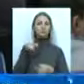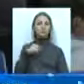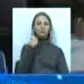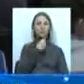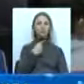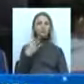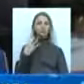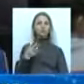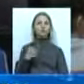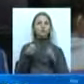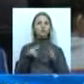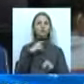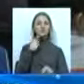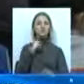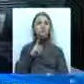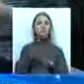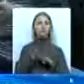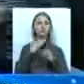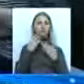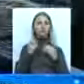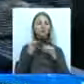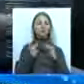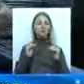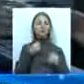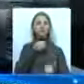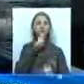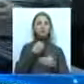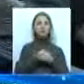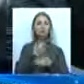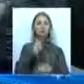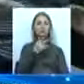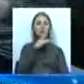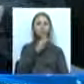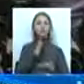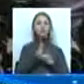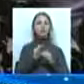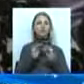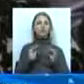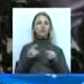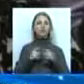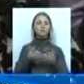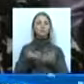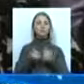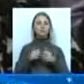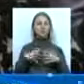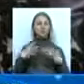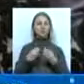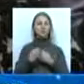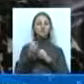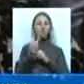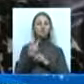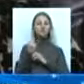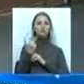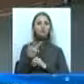азайған. Ал балалар үйі өткен жылы 6 болса, осы жылы оның 4-теуі ғана қалған. Мамандардың айтуынша, жаңа туған сәбиден 3 жасқа